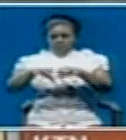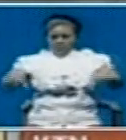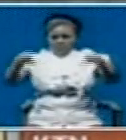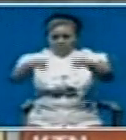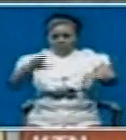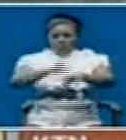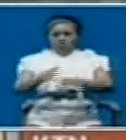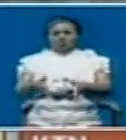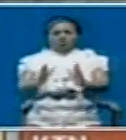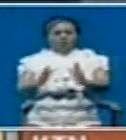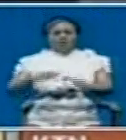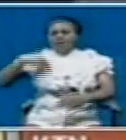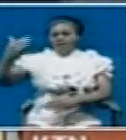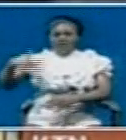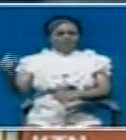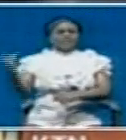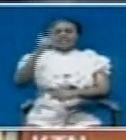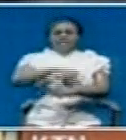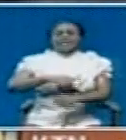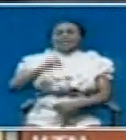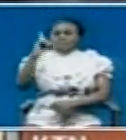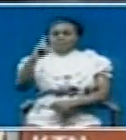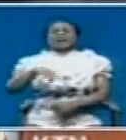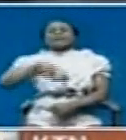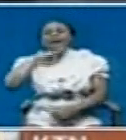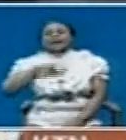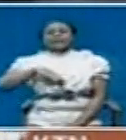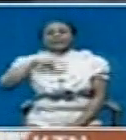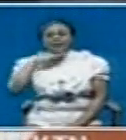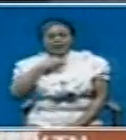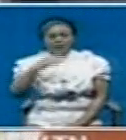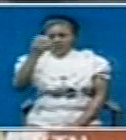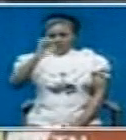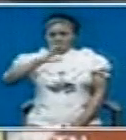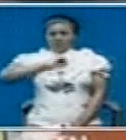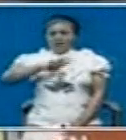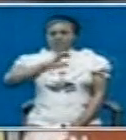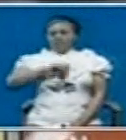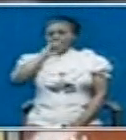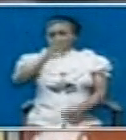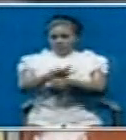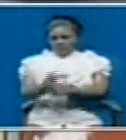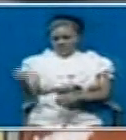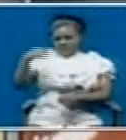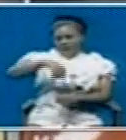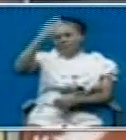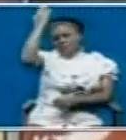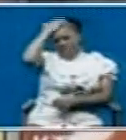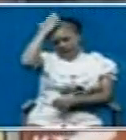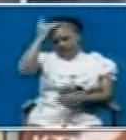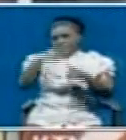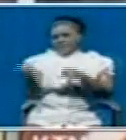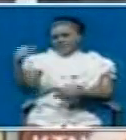hiyo. Kila siku tu mtu anakufa hapa. Sasa council alituahidi leo Monday anakuja, alafu tuweke